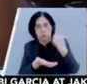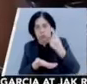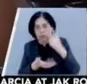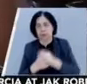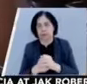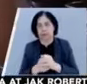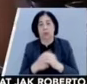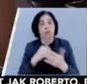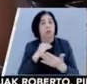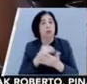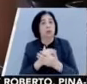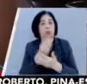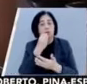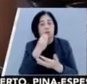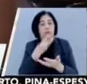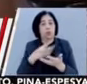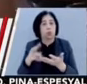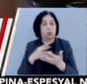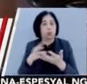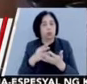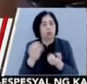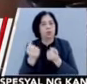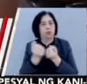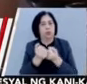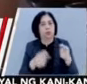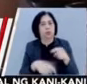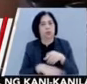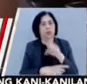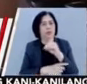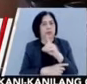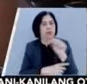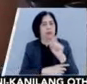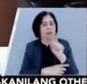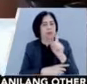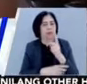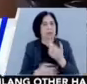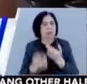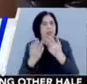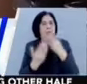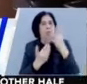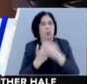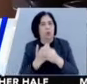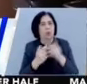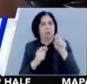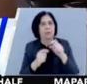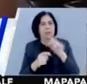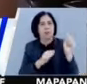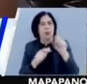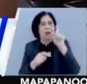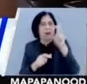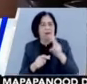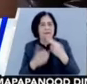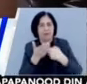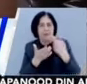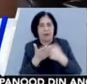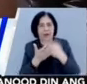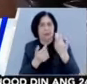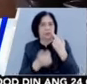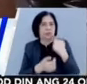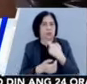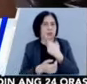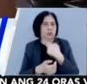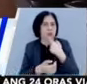maiwasan ng food wastage, sinusuportahan ng Department of Agriculture ang programang magkaroon ng half rice na serving sa mga restaurants at